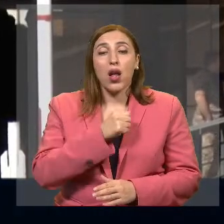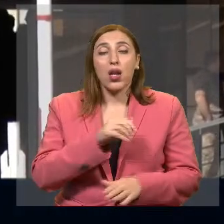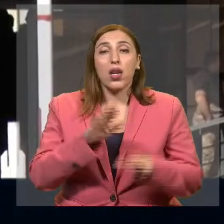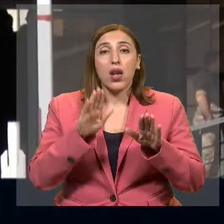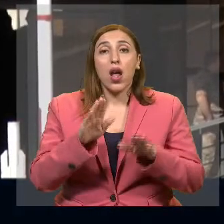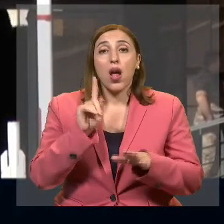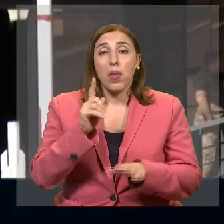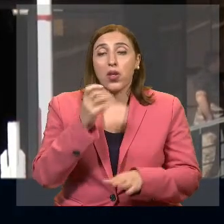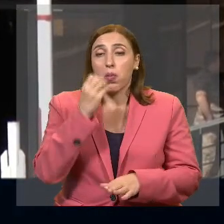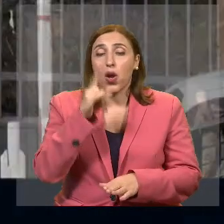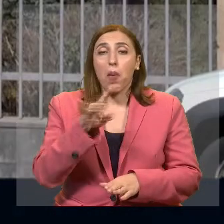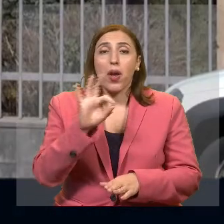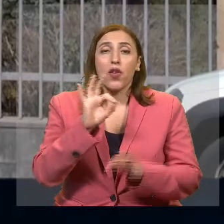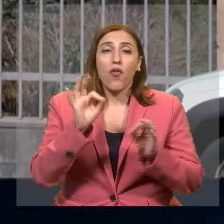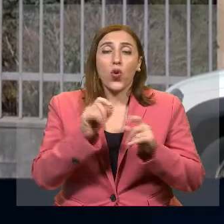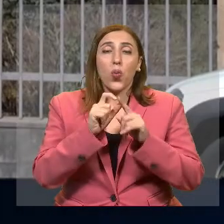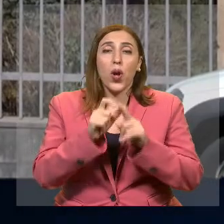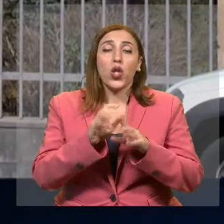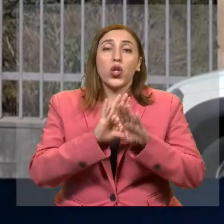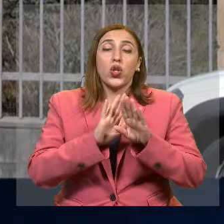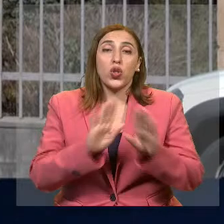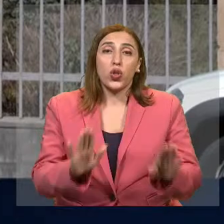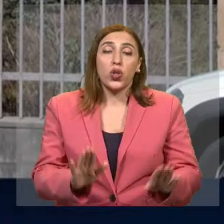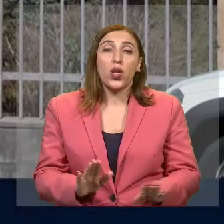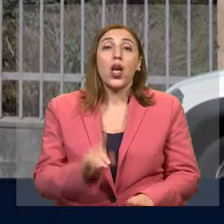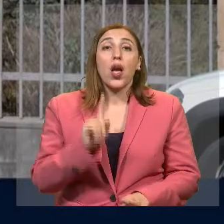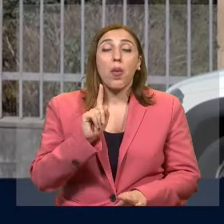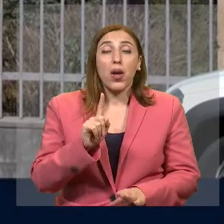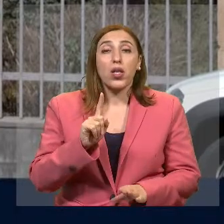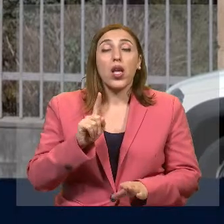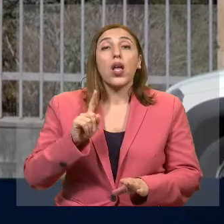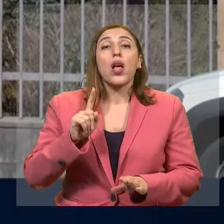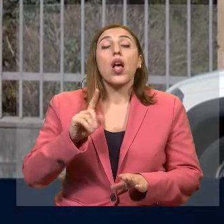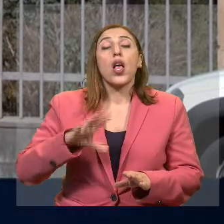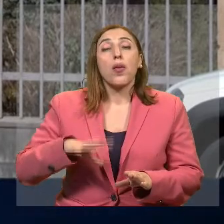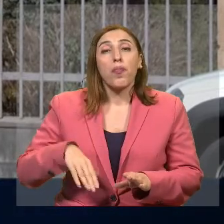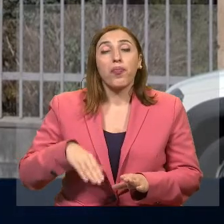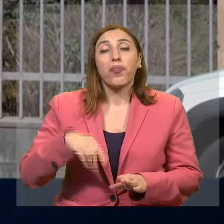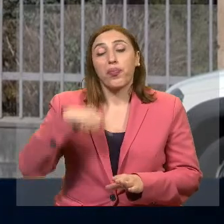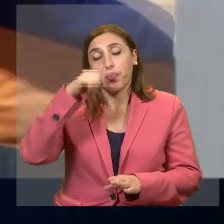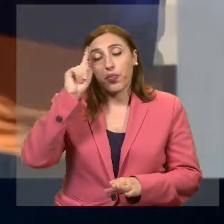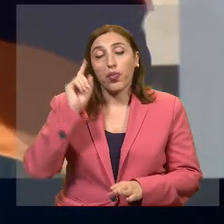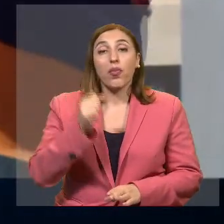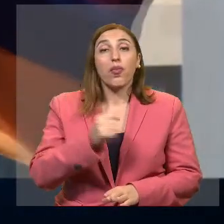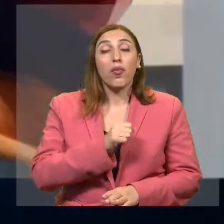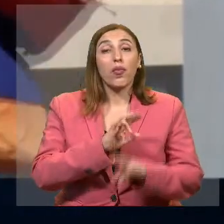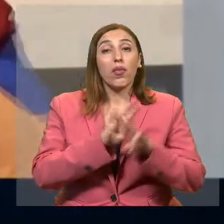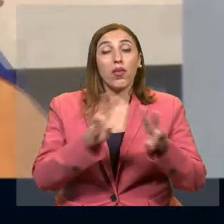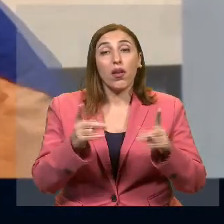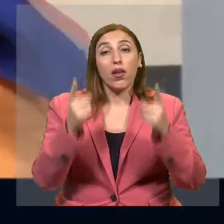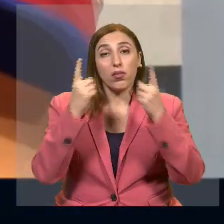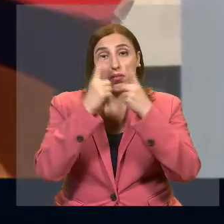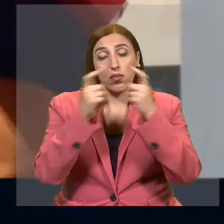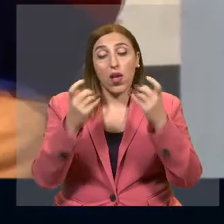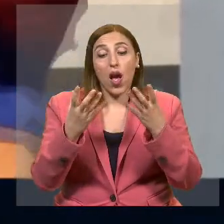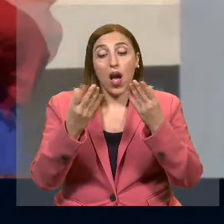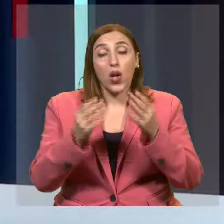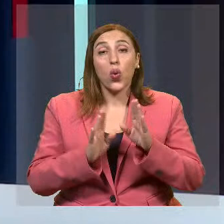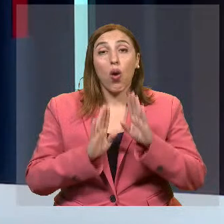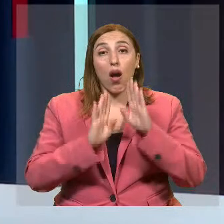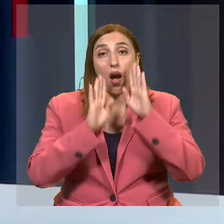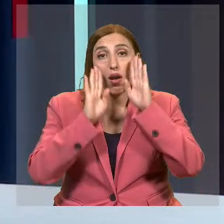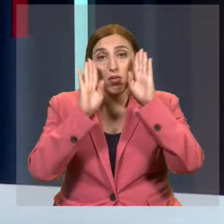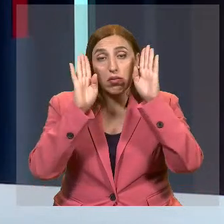Բաքուն դեռևս չի արձագանքել Երևանի այս պնդմանը, բայց ավելի վաղ Ադրբեջանի պաշտպանության նախարարությունը հաղորդել էր, թե այսօր